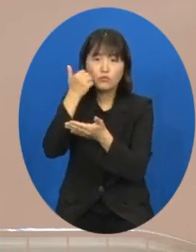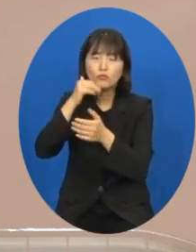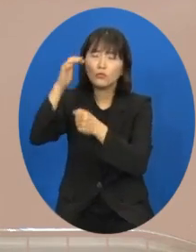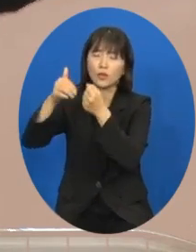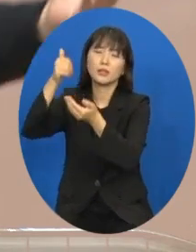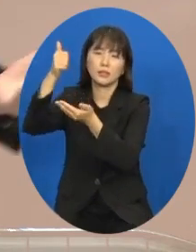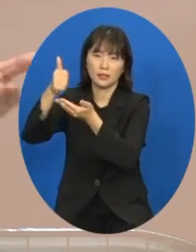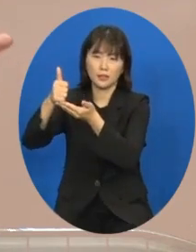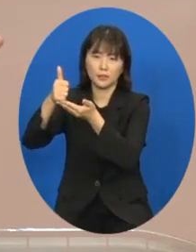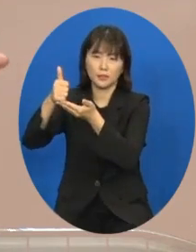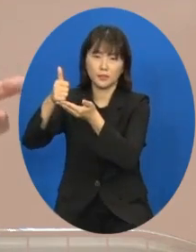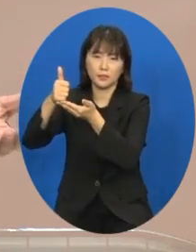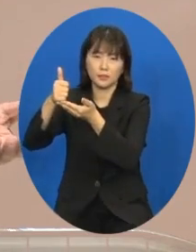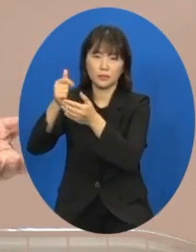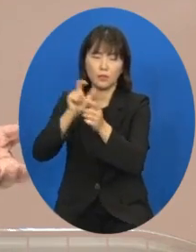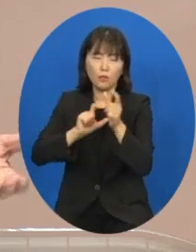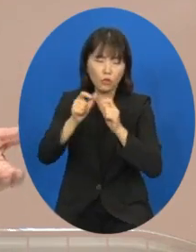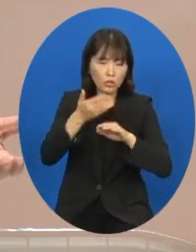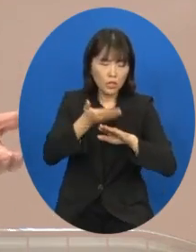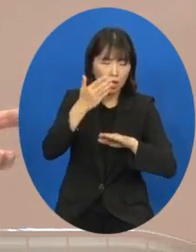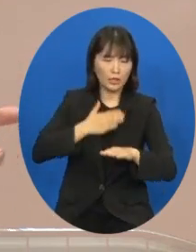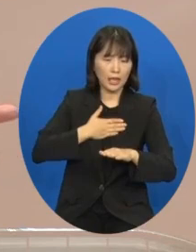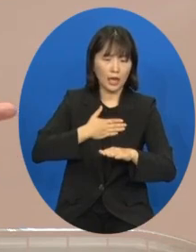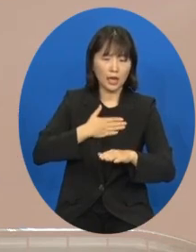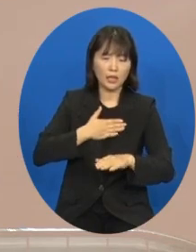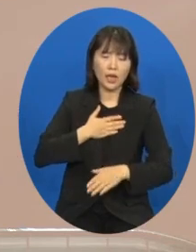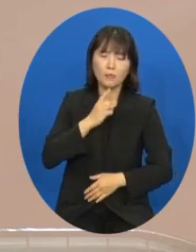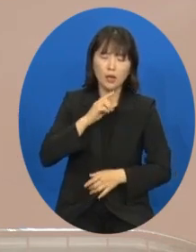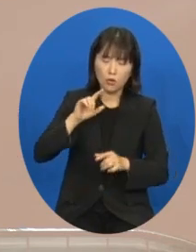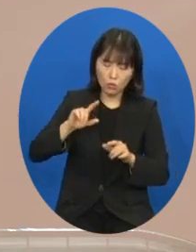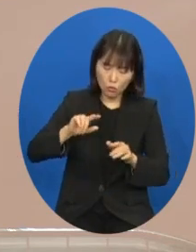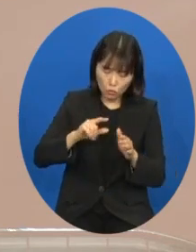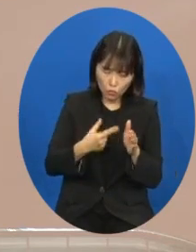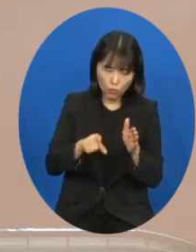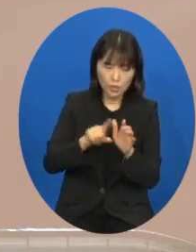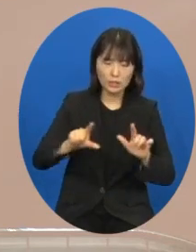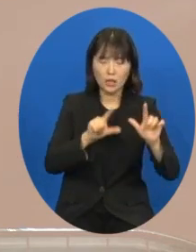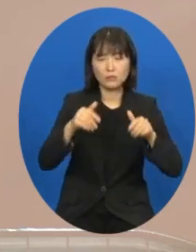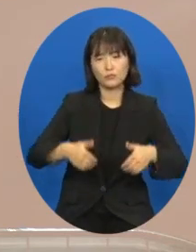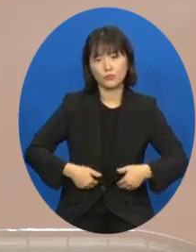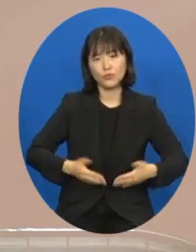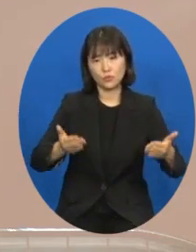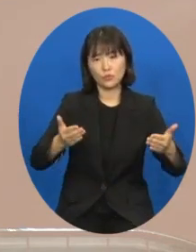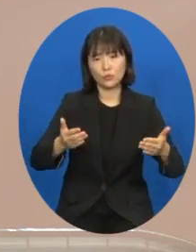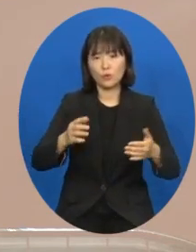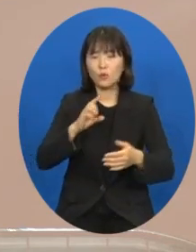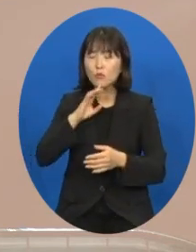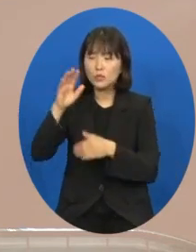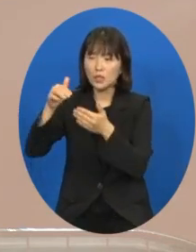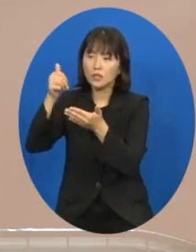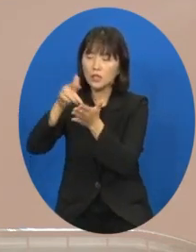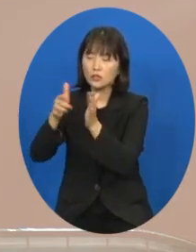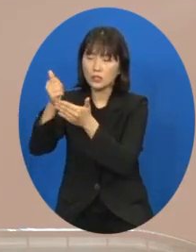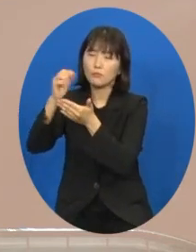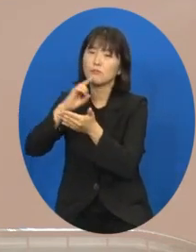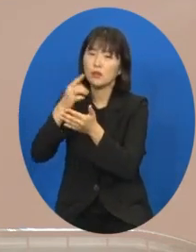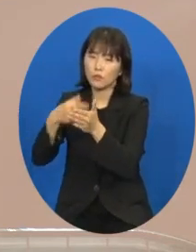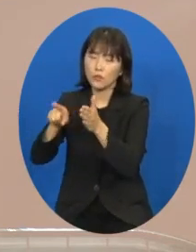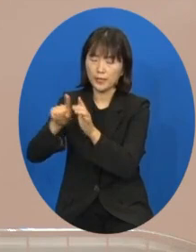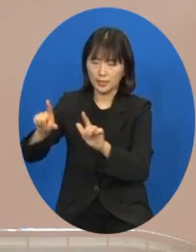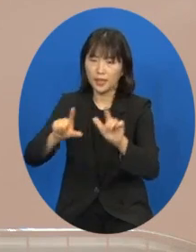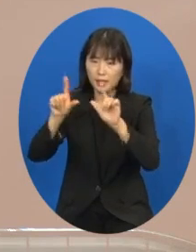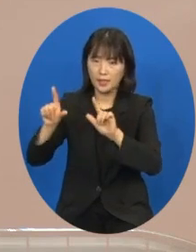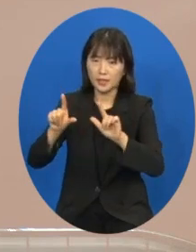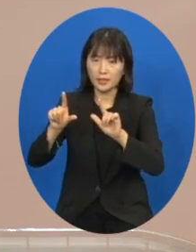하나님이시니까 더 이상 나를 위해 살 필요가 없어요. 이제는 오직 예수님만을 위해서 살겠다.